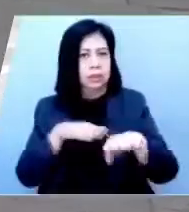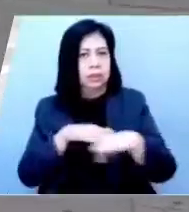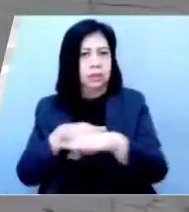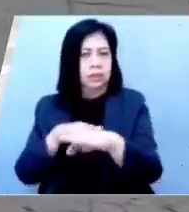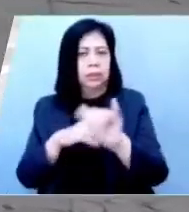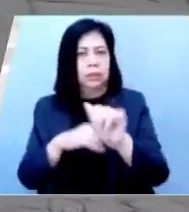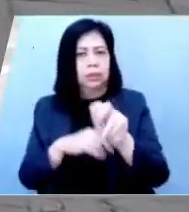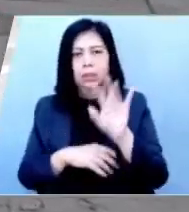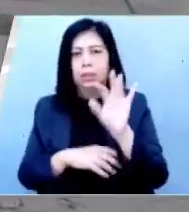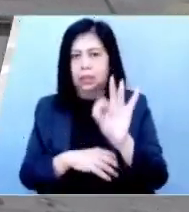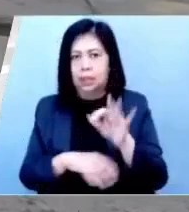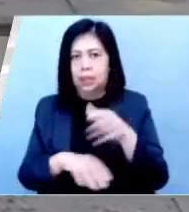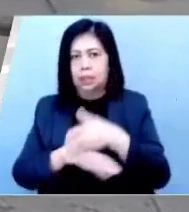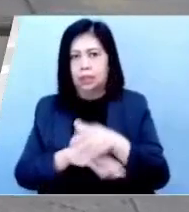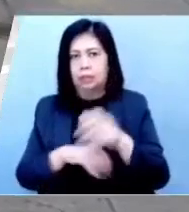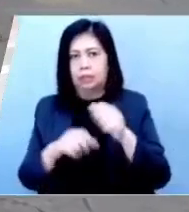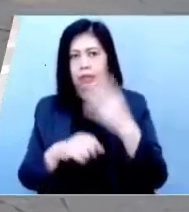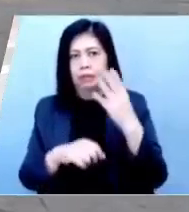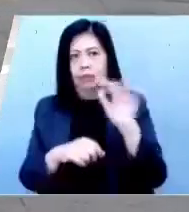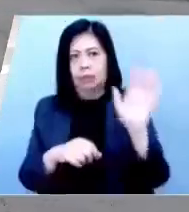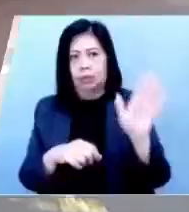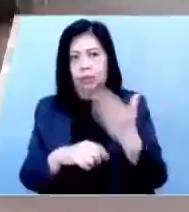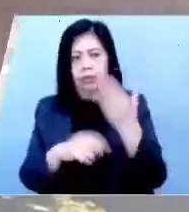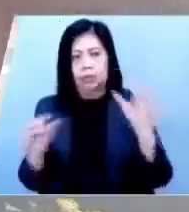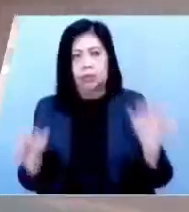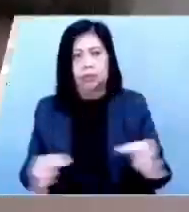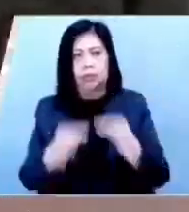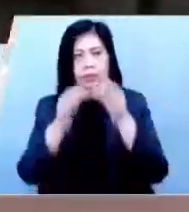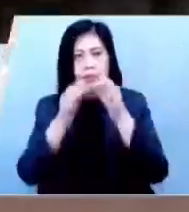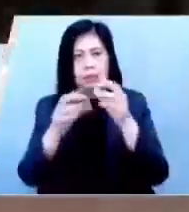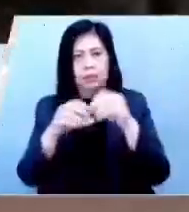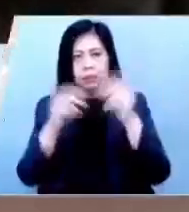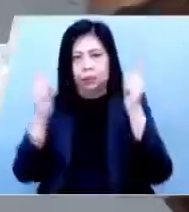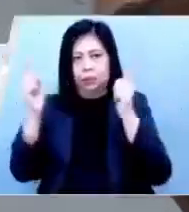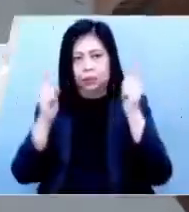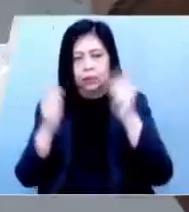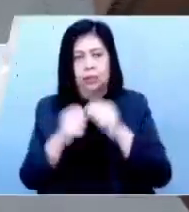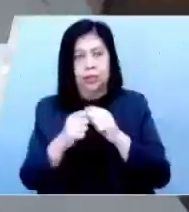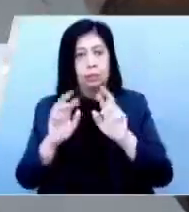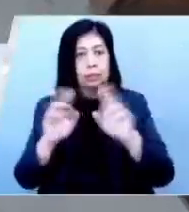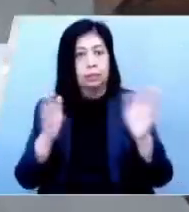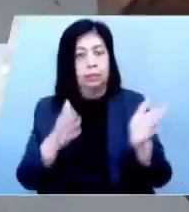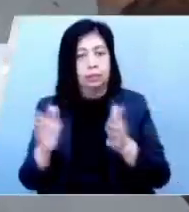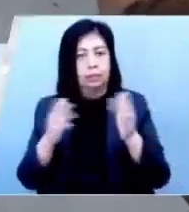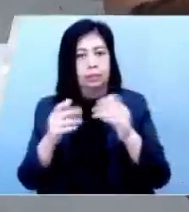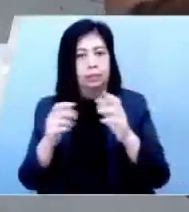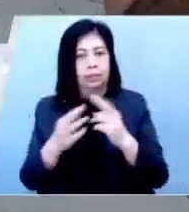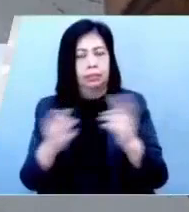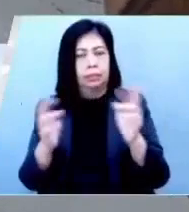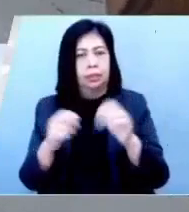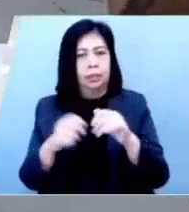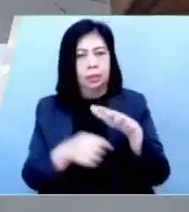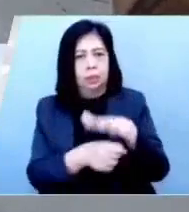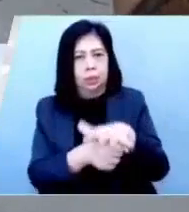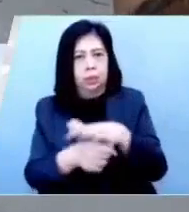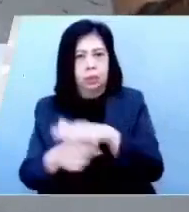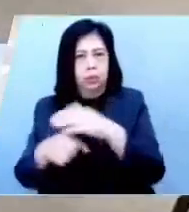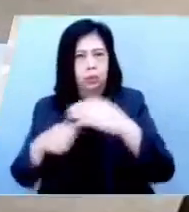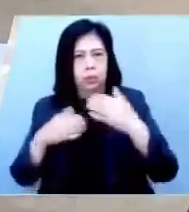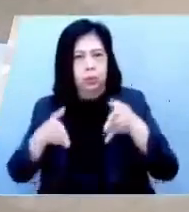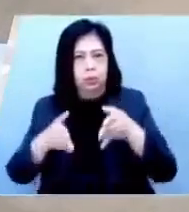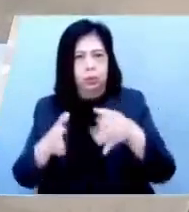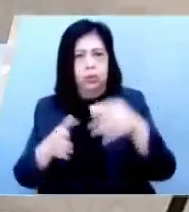pagkatapos ng 4 a m sa kirino grand stand bilang paghahanda seso na ang mga butas at lubak sa paligid ng capo chur